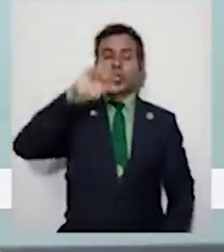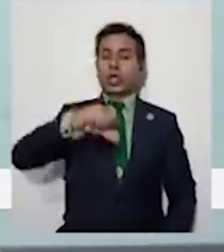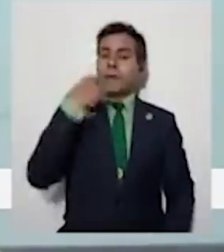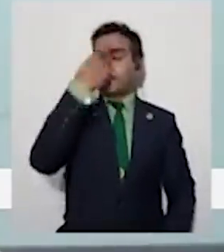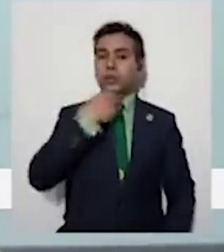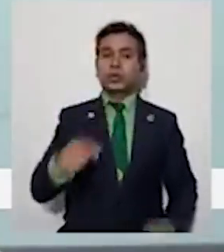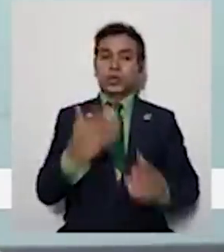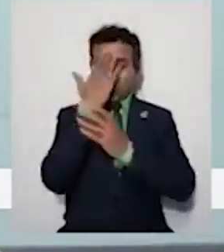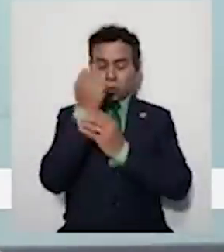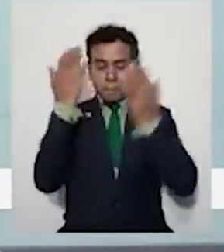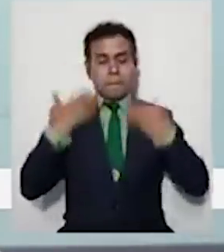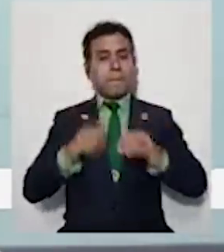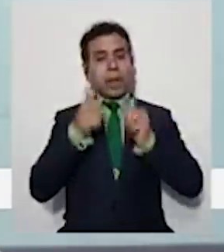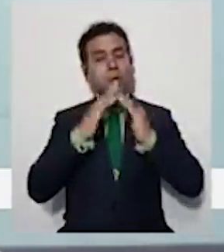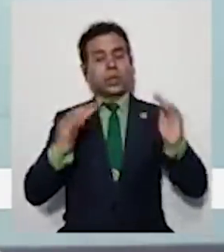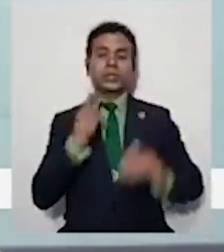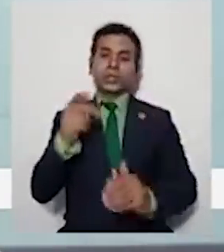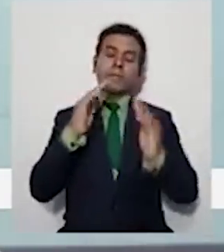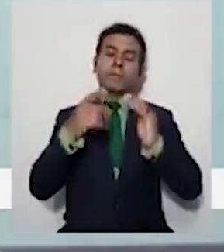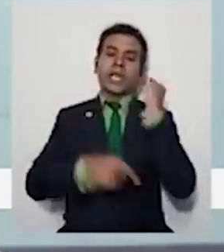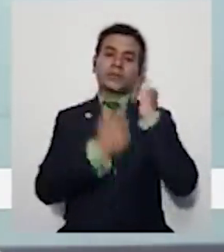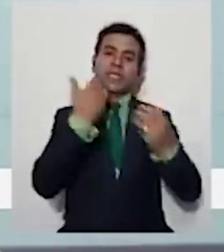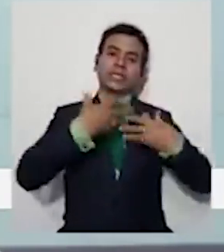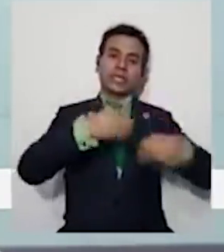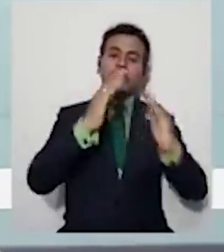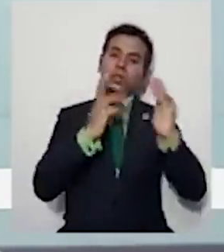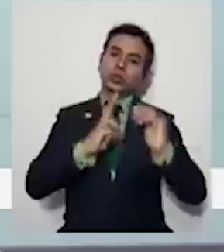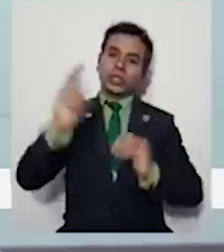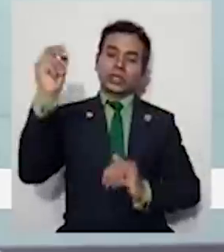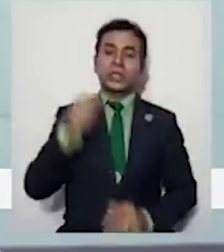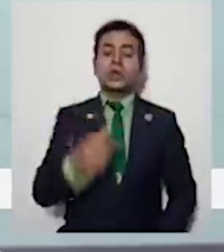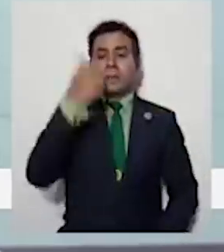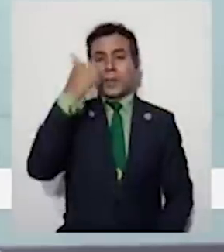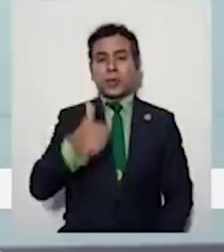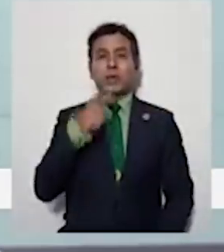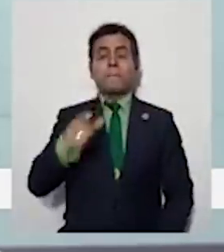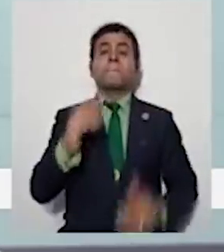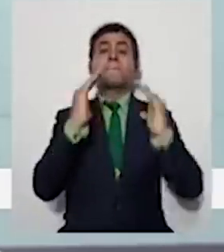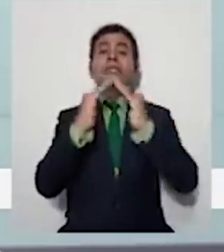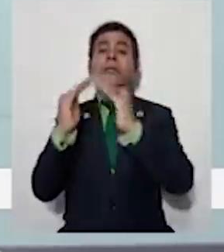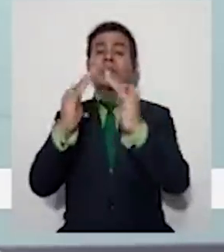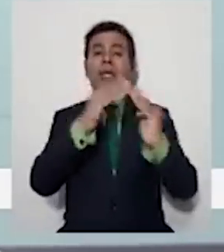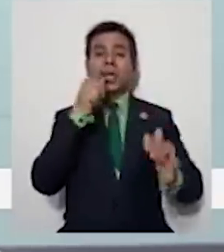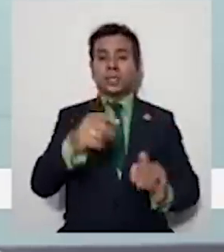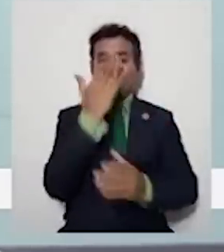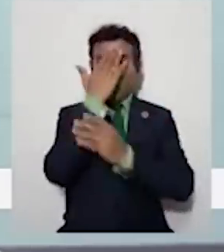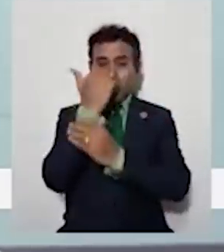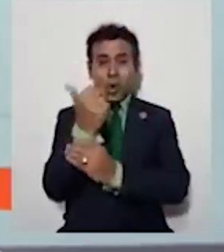তাদের আপডেটটা আমাদের এখানে নেই, যে বাড়িতে থেকে যারা সুস্থ হয়েছেন তাদের মধ্যে অনেকেই সুস্থ হয়ে যাচ্ছে, যেটা আমরা এখানে দেখাতে পারছি